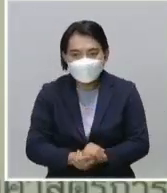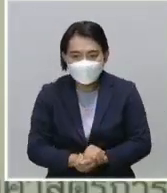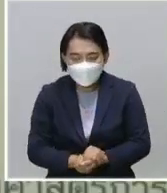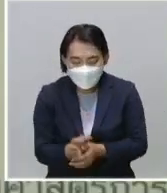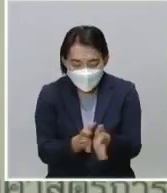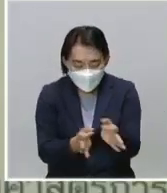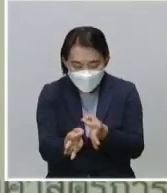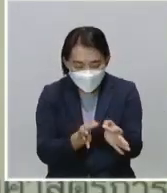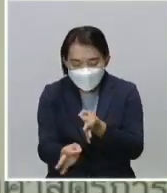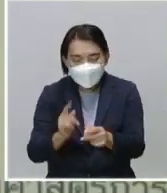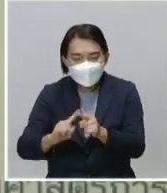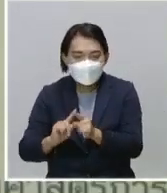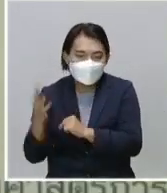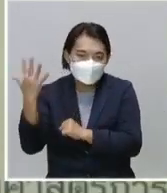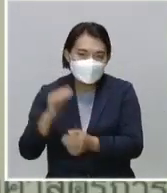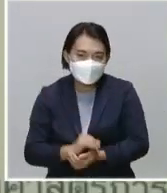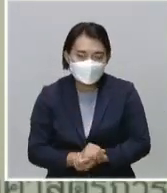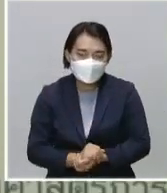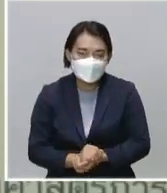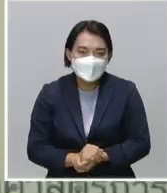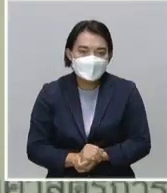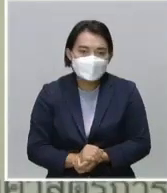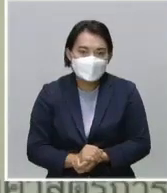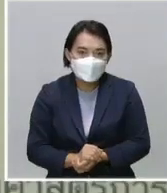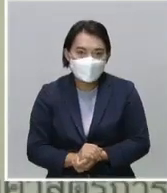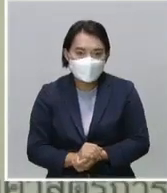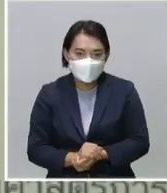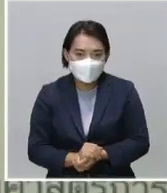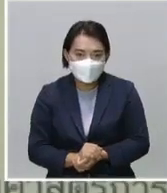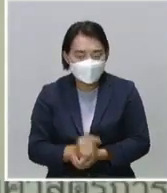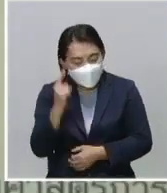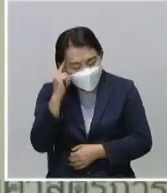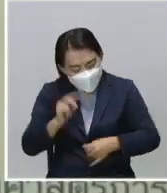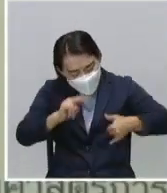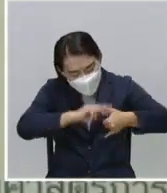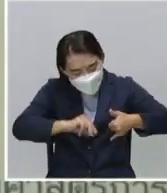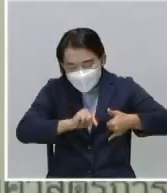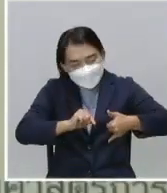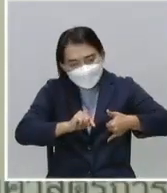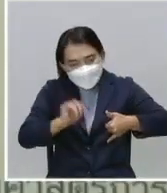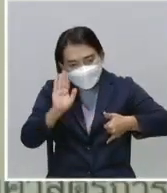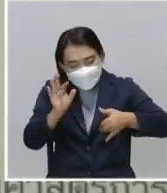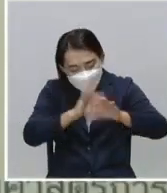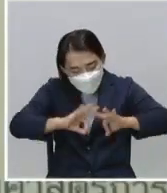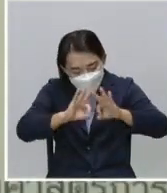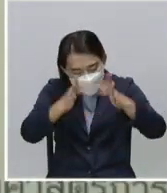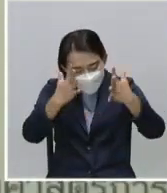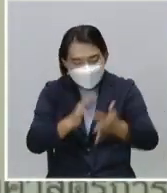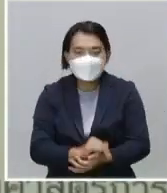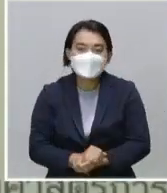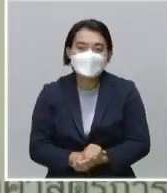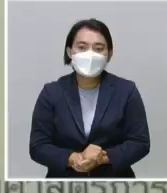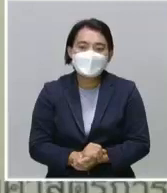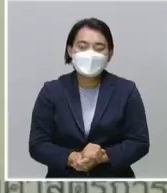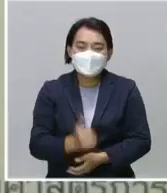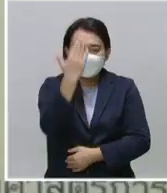ไรนะครับคือไม่คุ้มที่จะไปตรวจนะครับผมคิดว่าอย่างนั้นนะครับเพราะว่าการตรวจนั้นเป็นการ